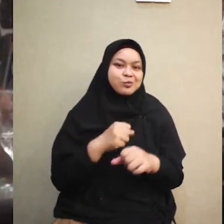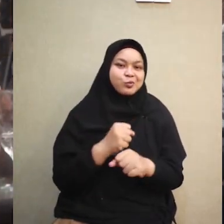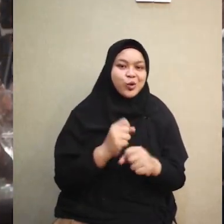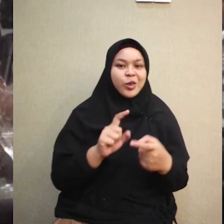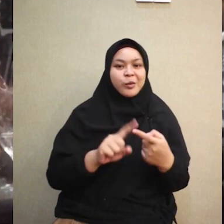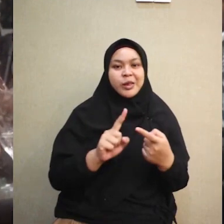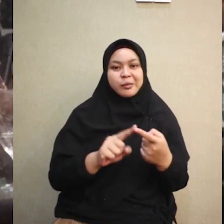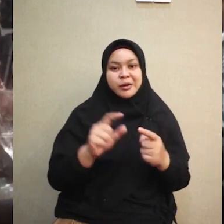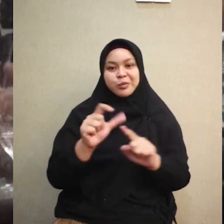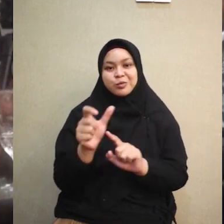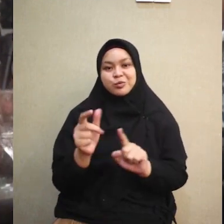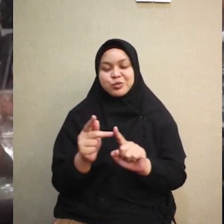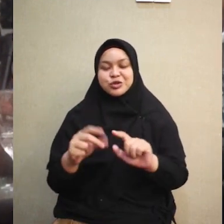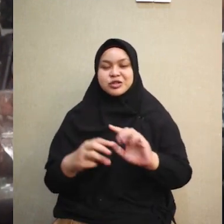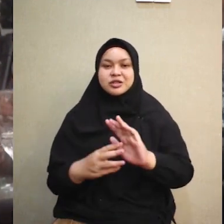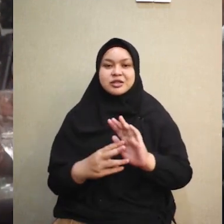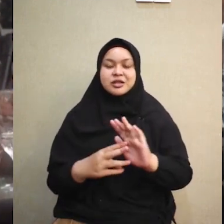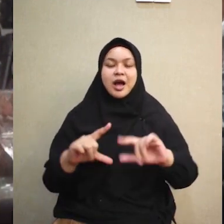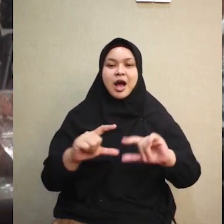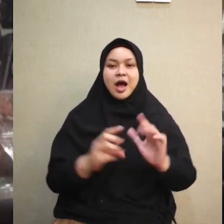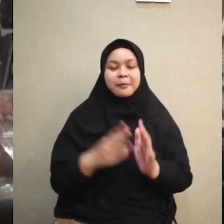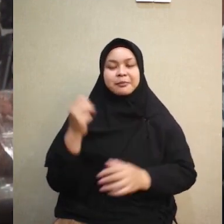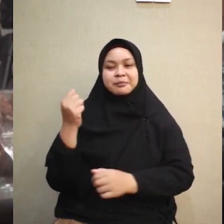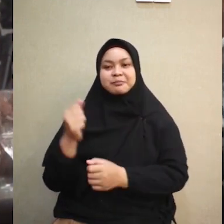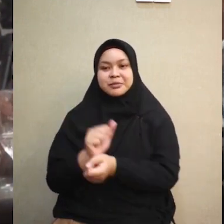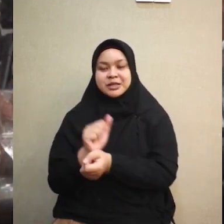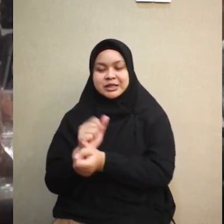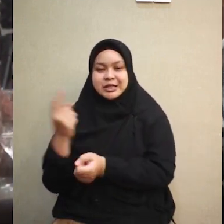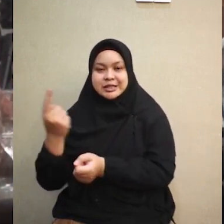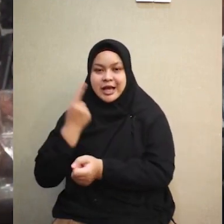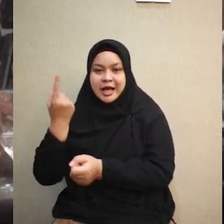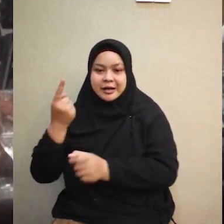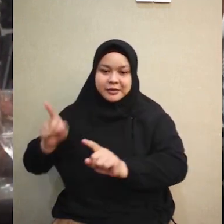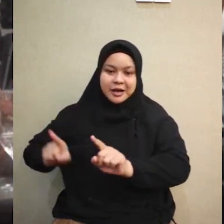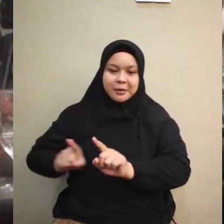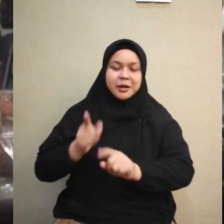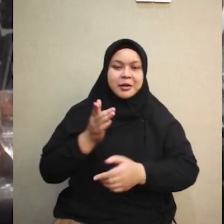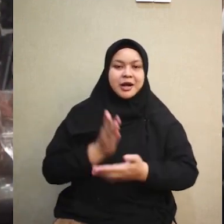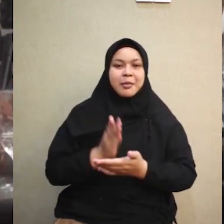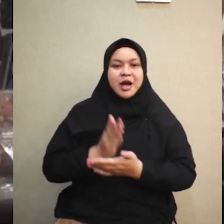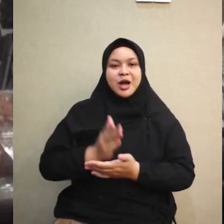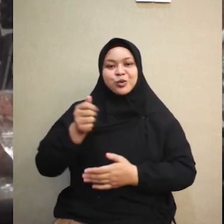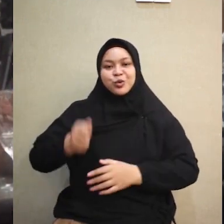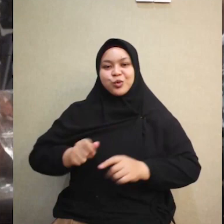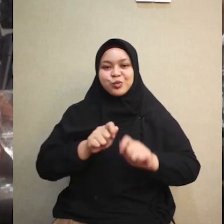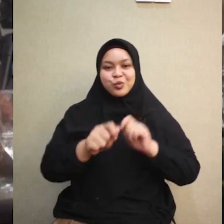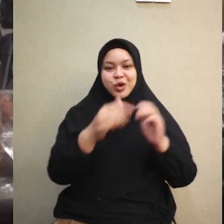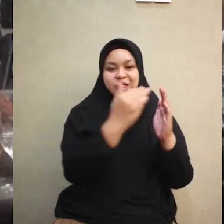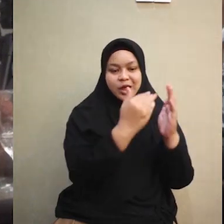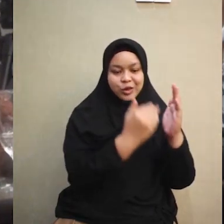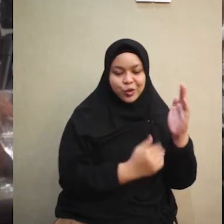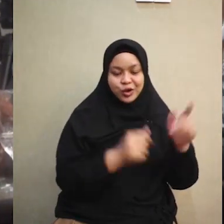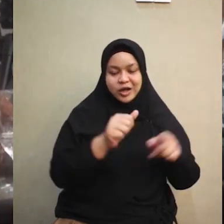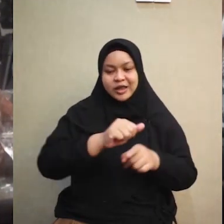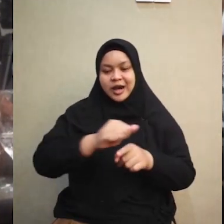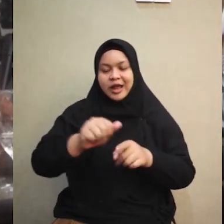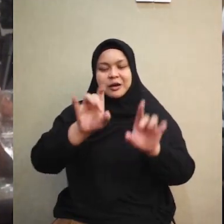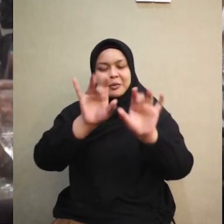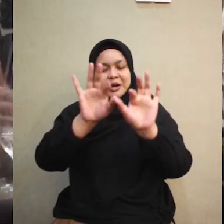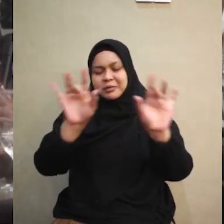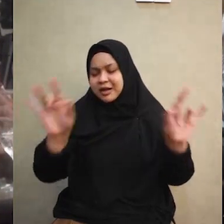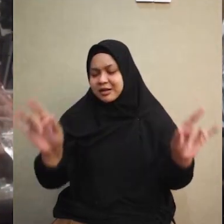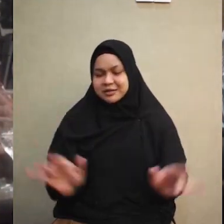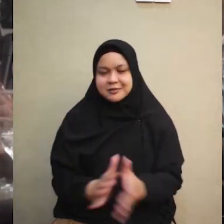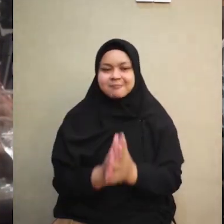pushham yang bekerja sehari-hari mendampingi penegak hukum gitu kan bikin regulasi training segala macam